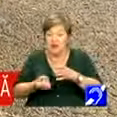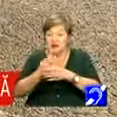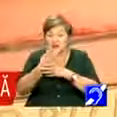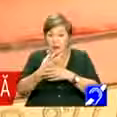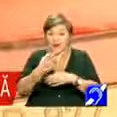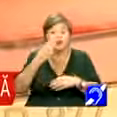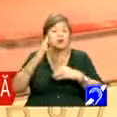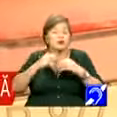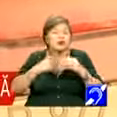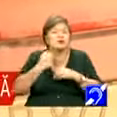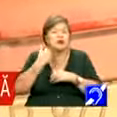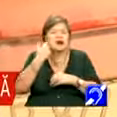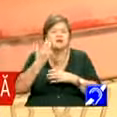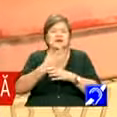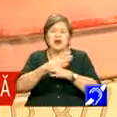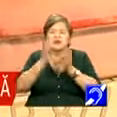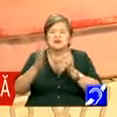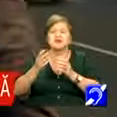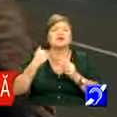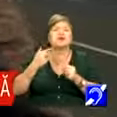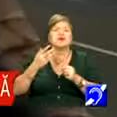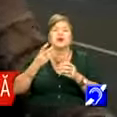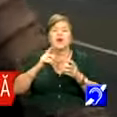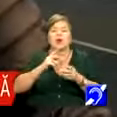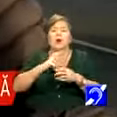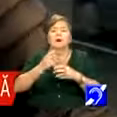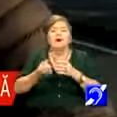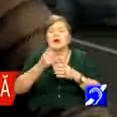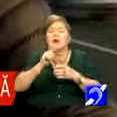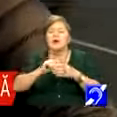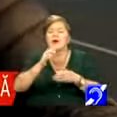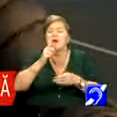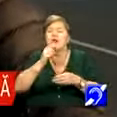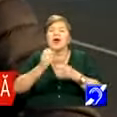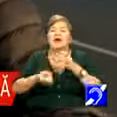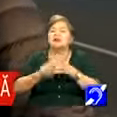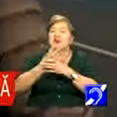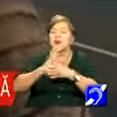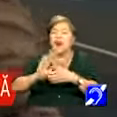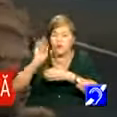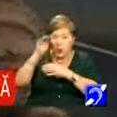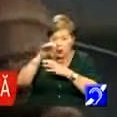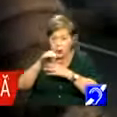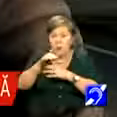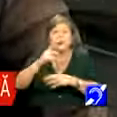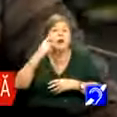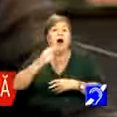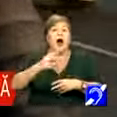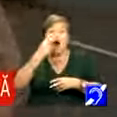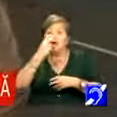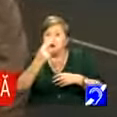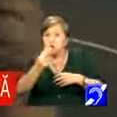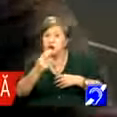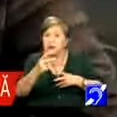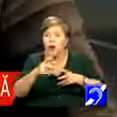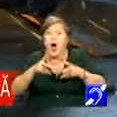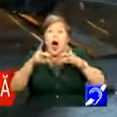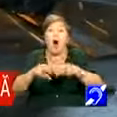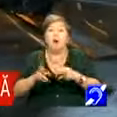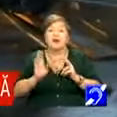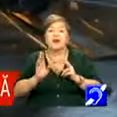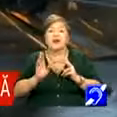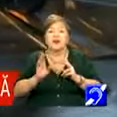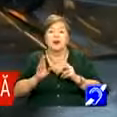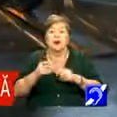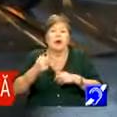podului a început oprirea și am văzut, am tras pe dreapta lângă bordură, am oprit în față și după aia am fost lovit.